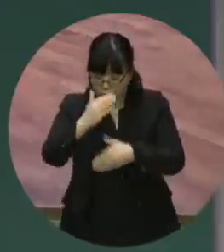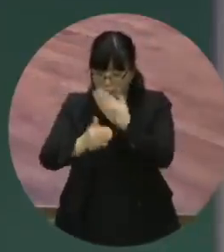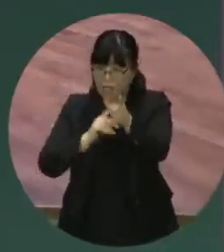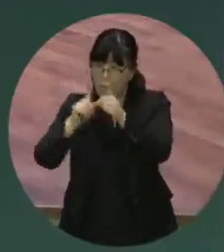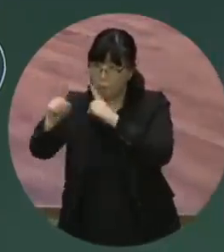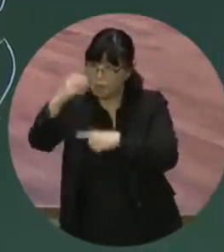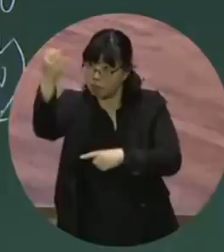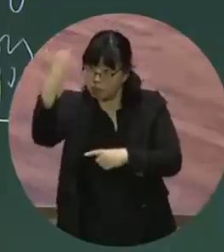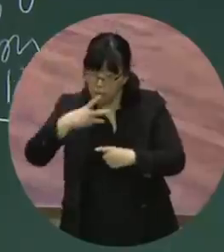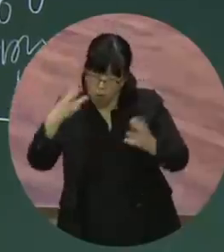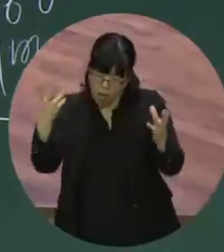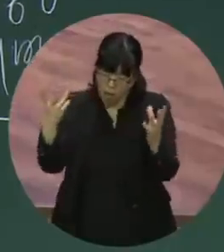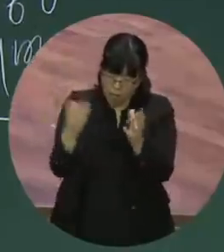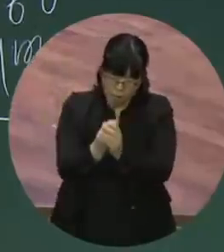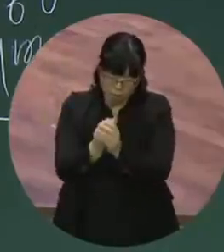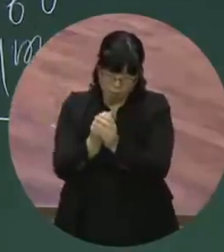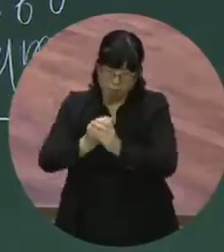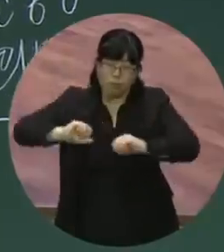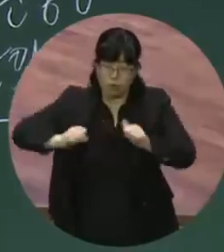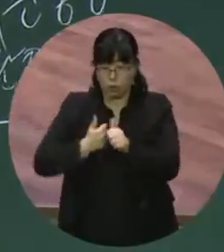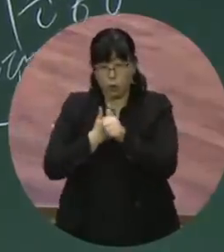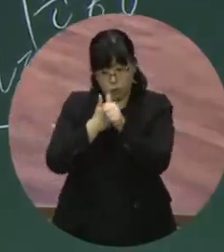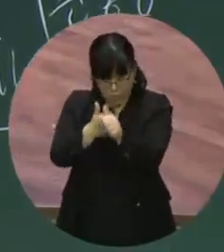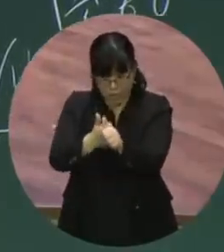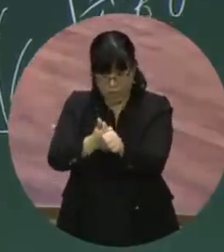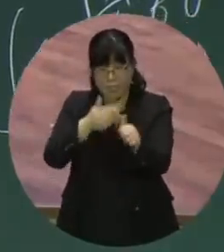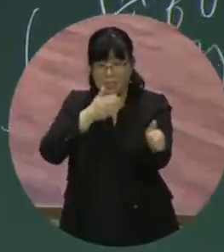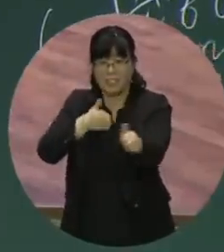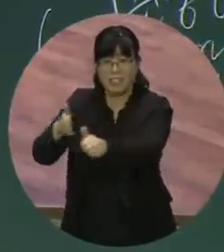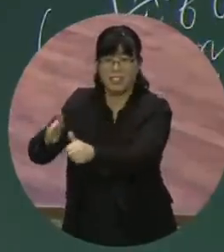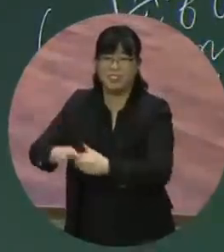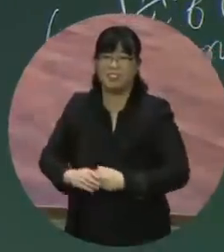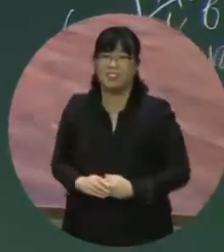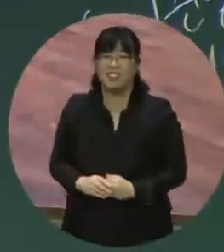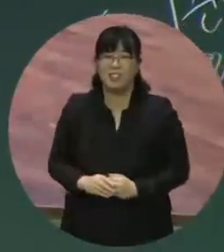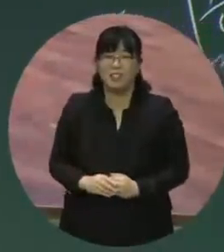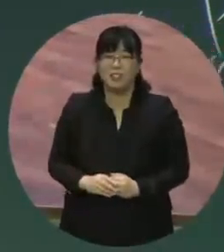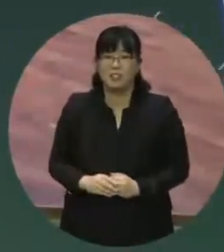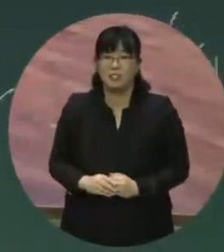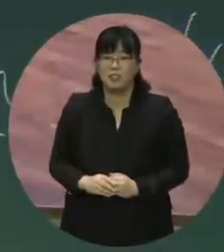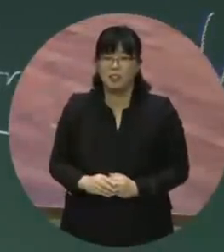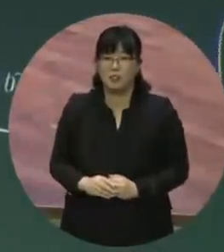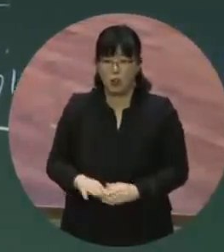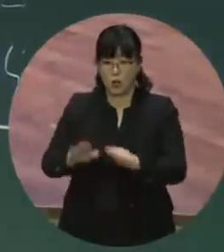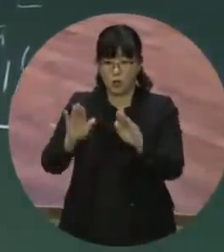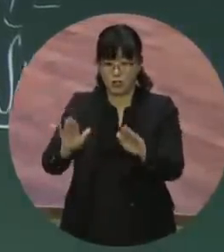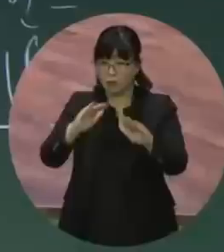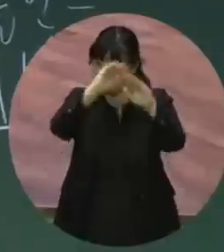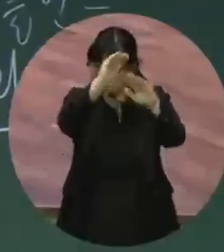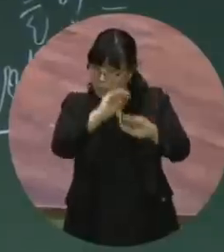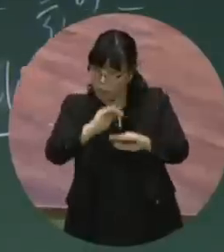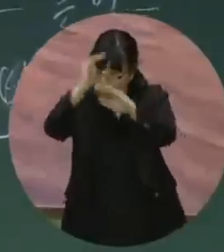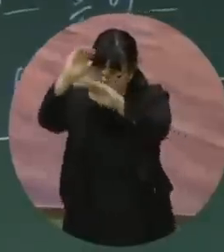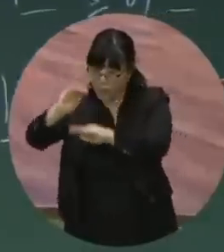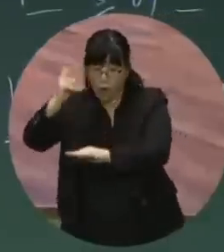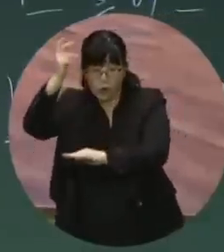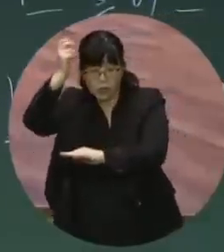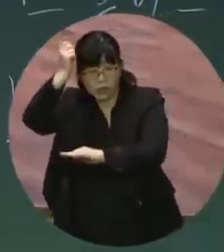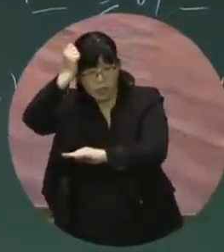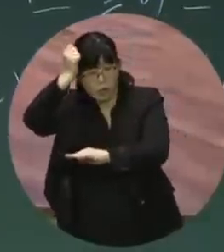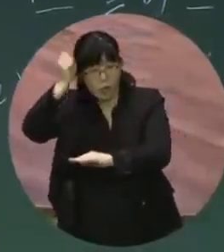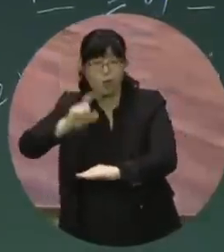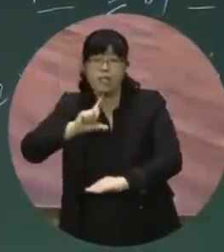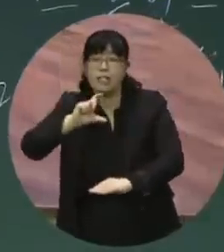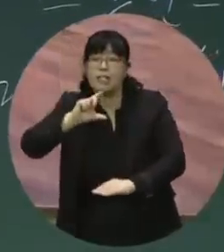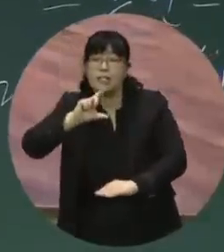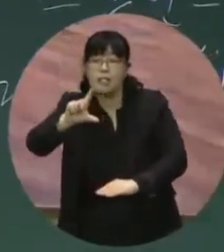그래서 주신 말씀을 여러분 생각하고 딱 10분에 마친데 여러분이 기도를요 15분 해야 돼요. 6시 반에 무조건 끝냅니다. 5시